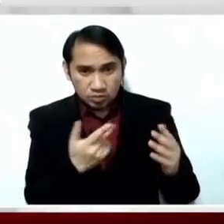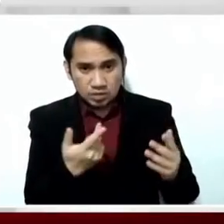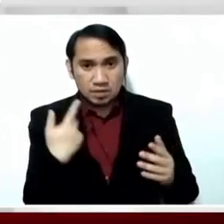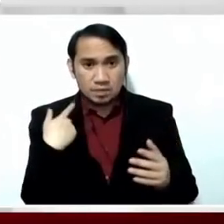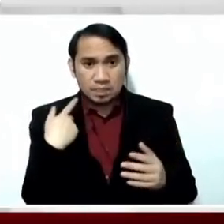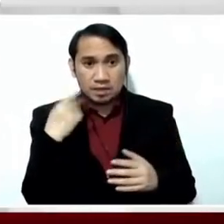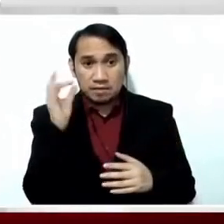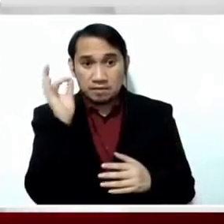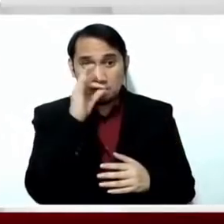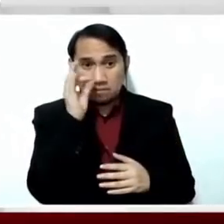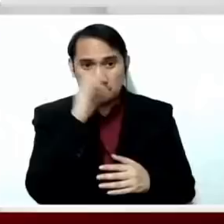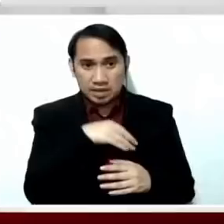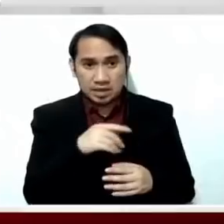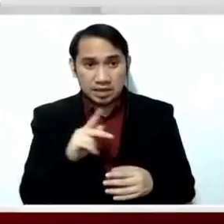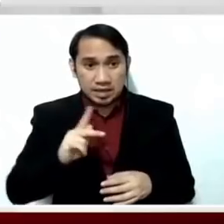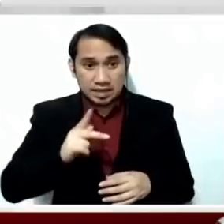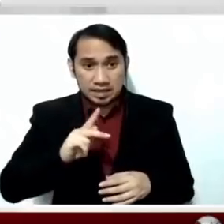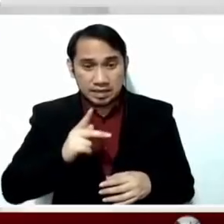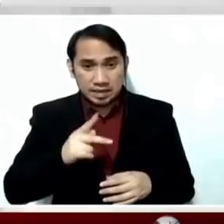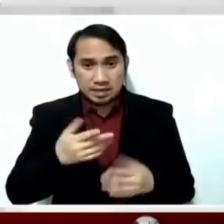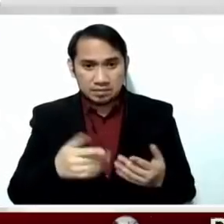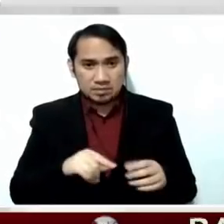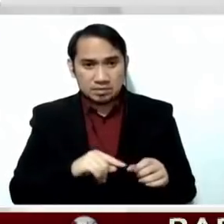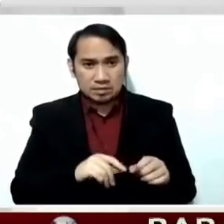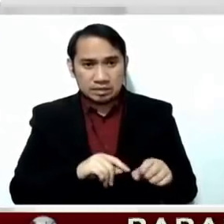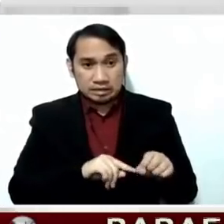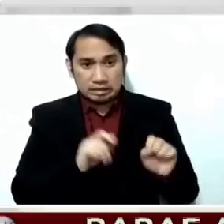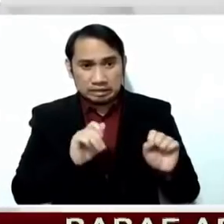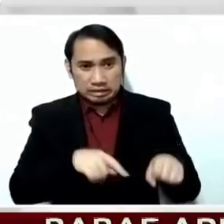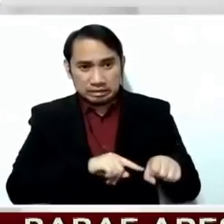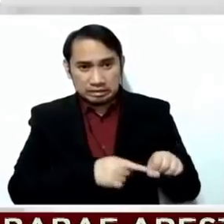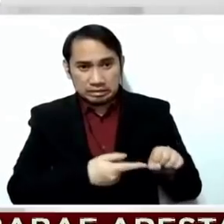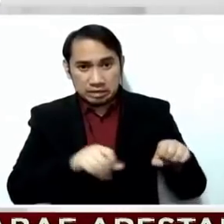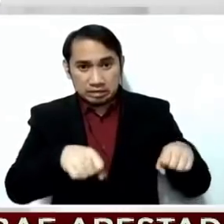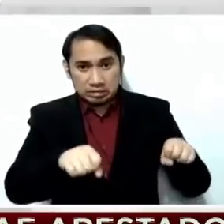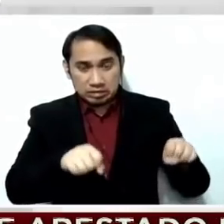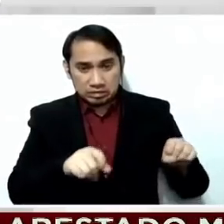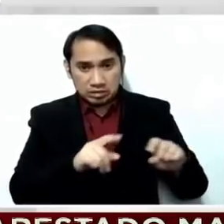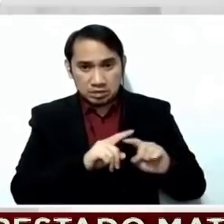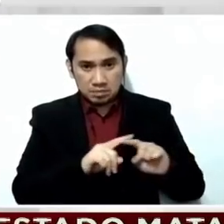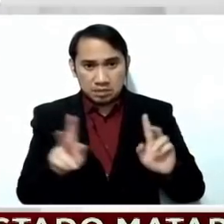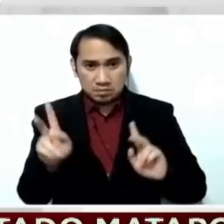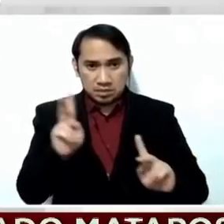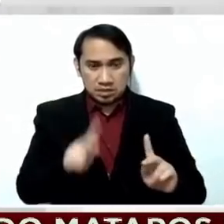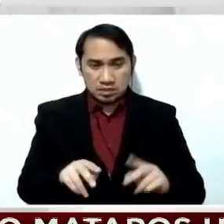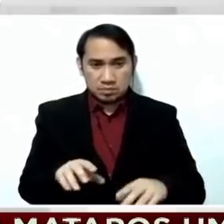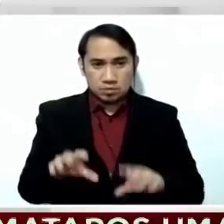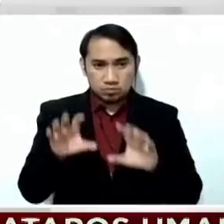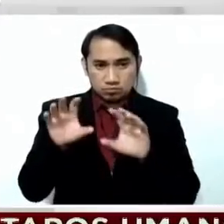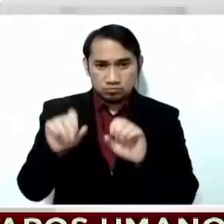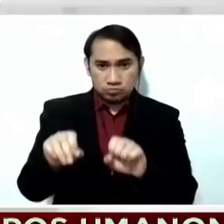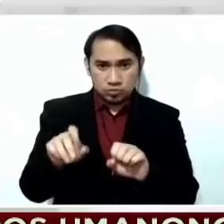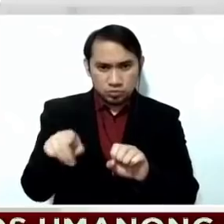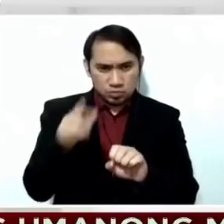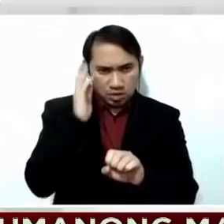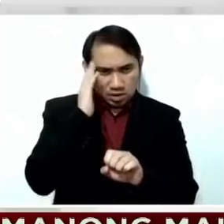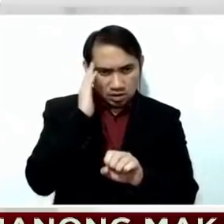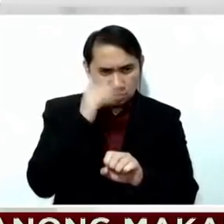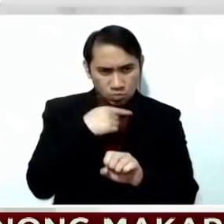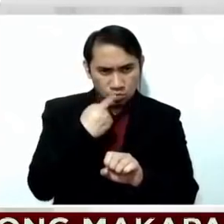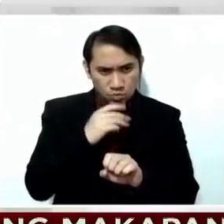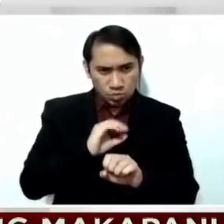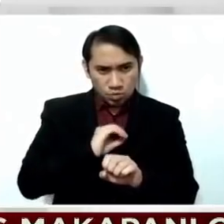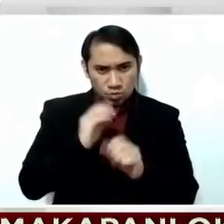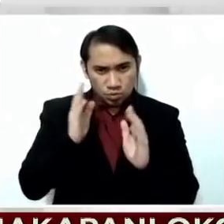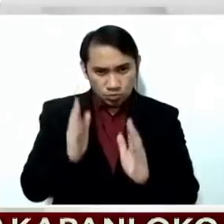o force key na paandar niya ang motor. Pero hinarang siya ng ilang residente na kilala ang may-ari ng motor. Arestado